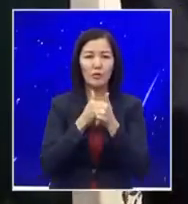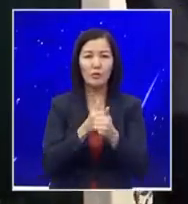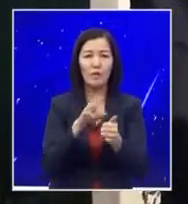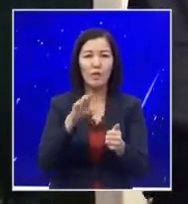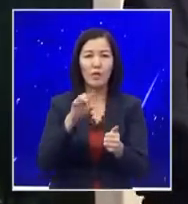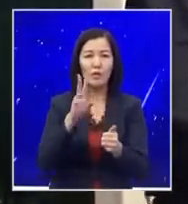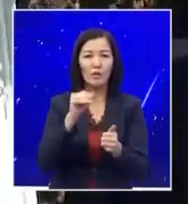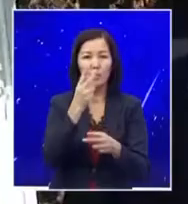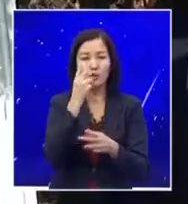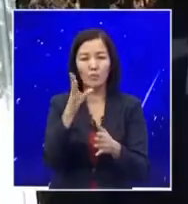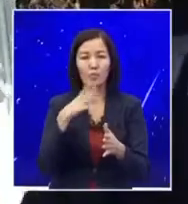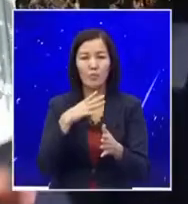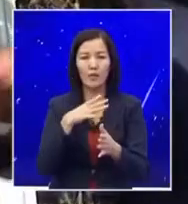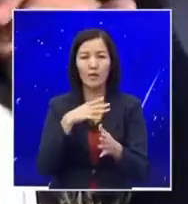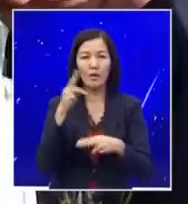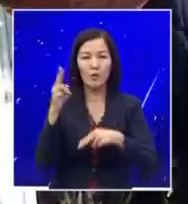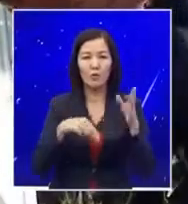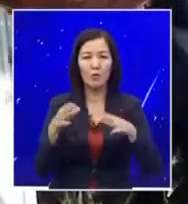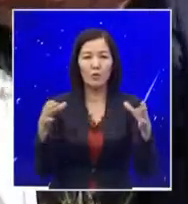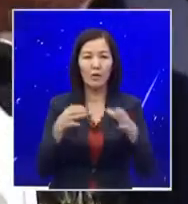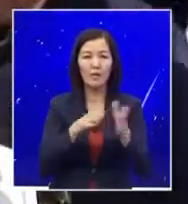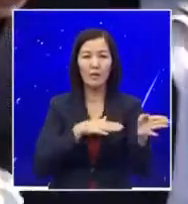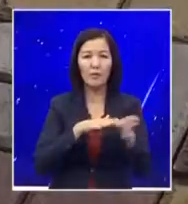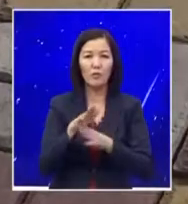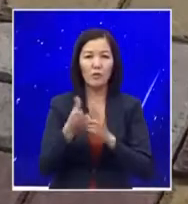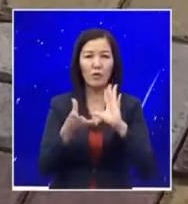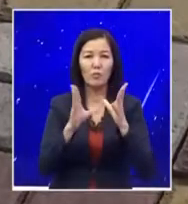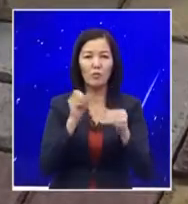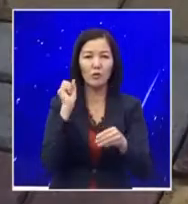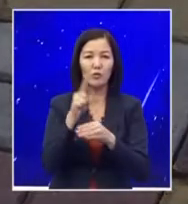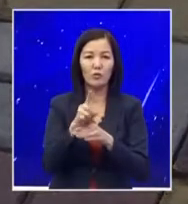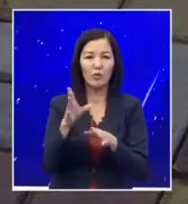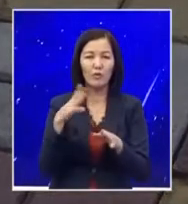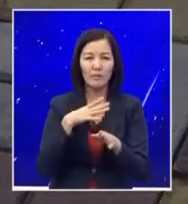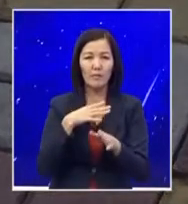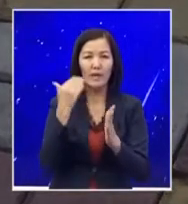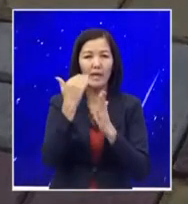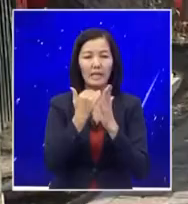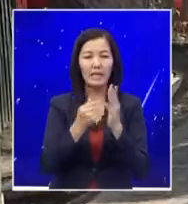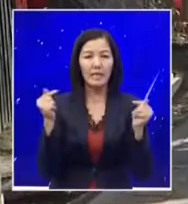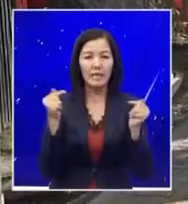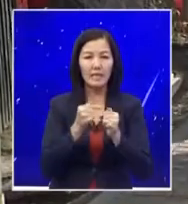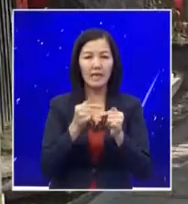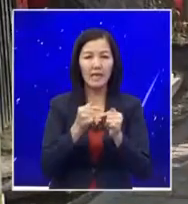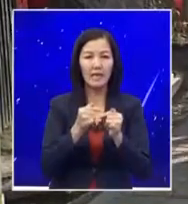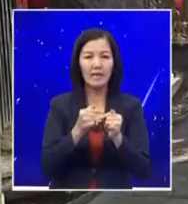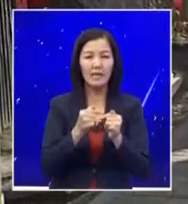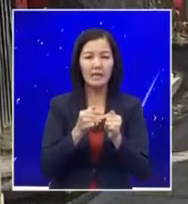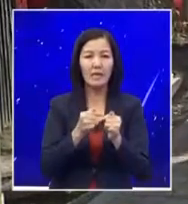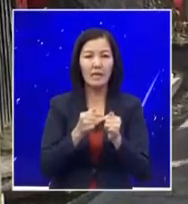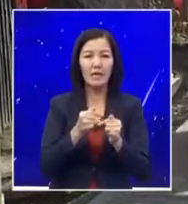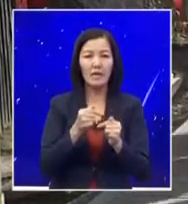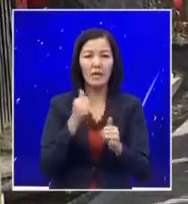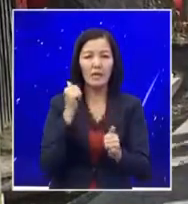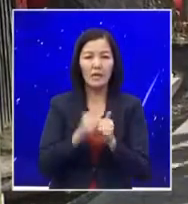бірінші орынбасары Ләззат Тұрлашев көріп қайтты. Мердігерлерге орындалуы бойынша нұсқау тапсырмалар берді. Кестеге сай шаруаны